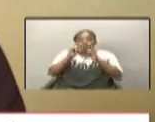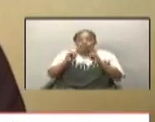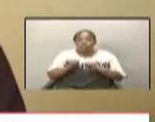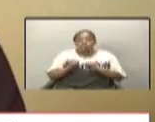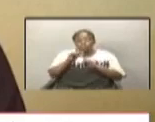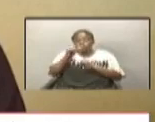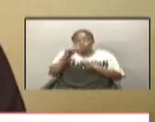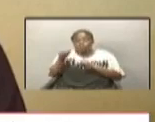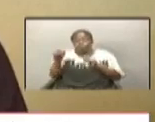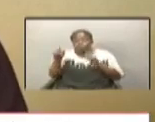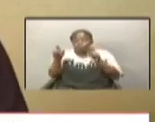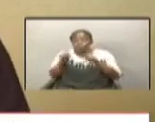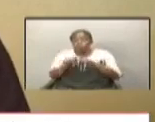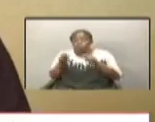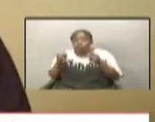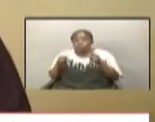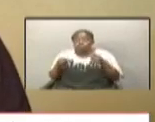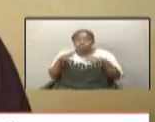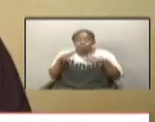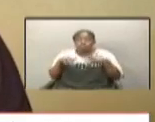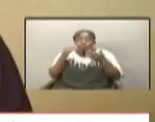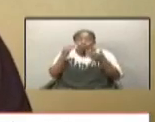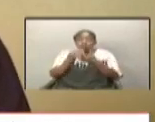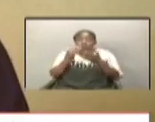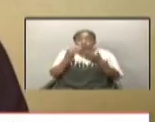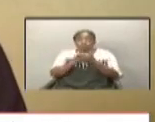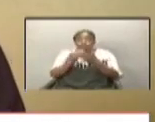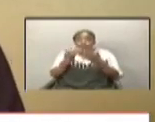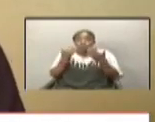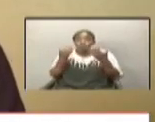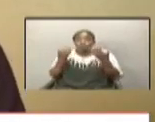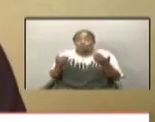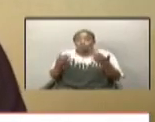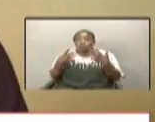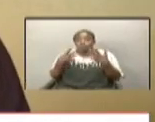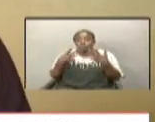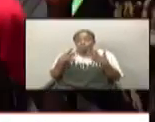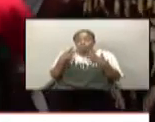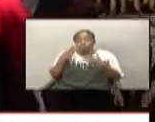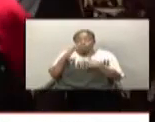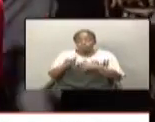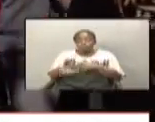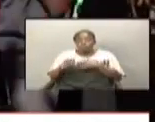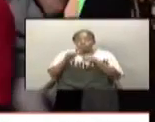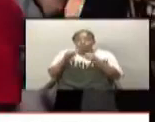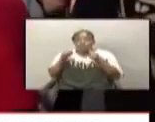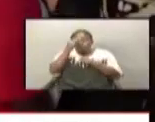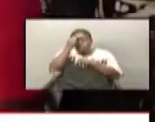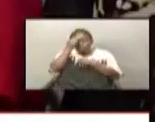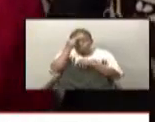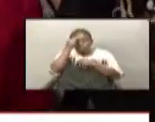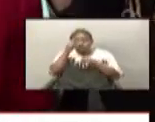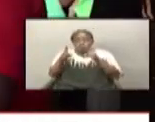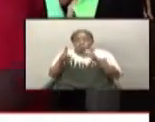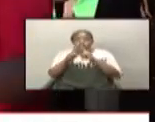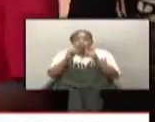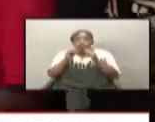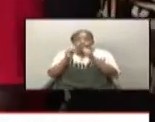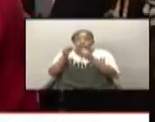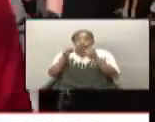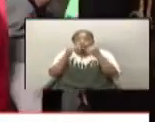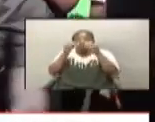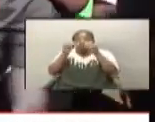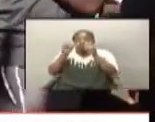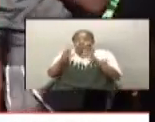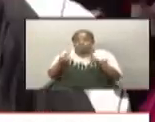n'endala bagenda kubesimisa kubanga abaana abagonjebwa ate bampisa abeezi etogedde kuna bibazizza abasomesa ne